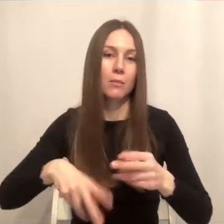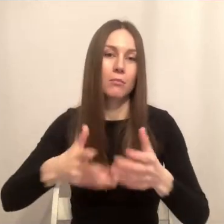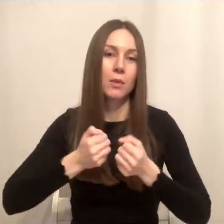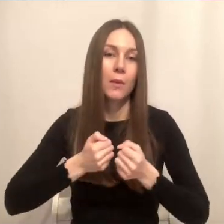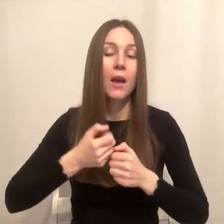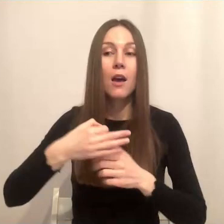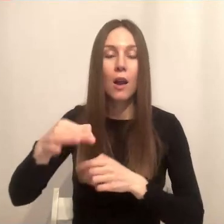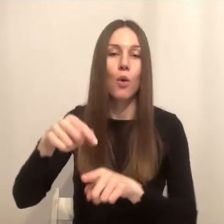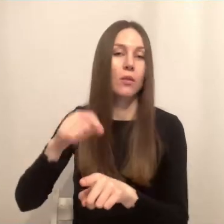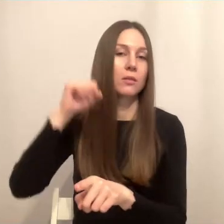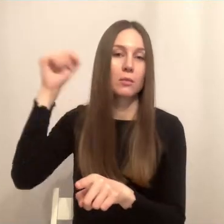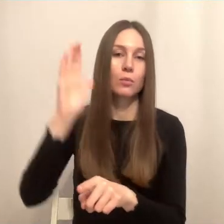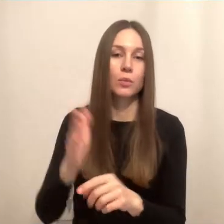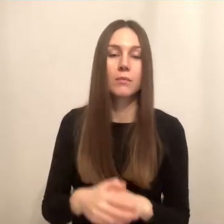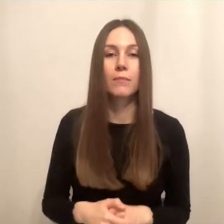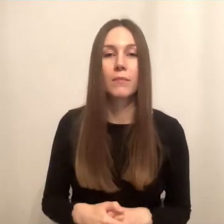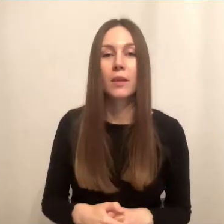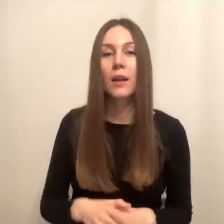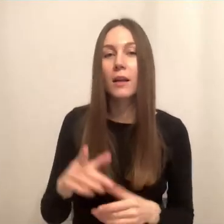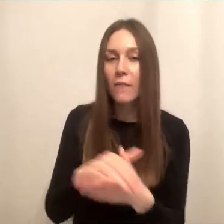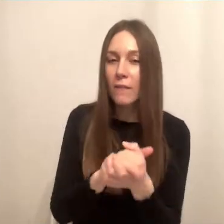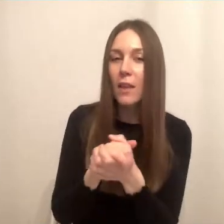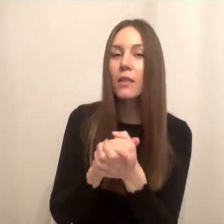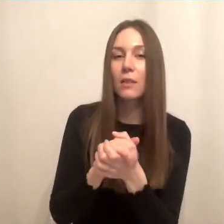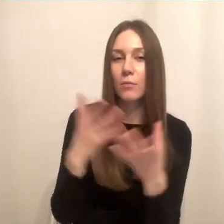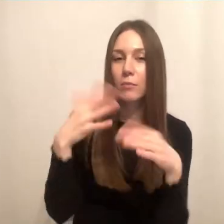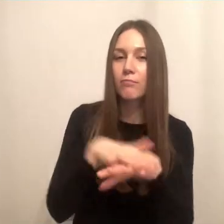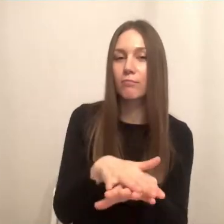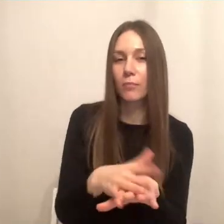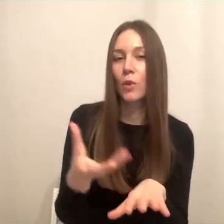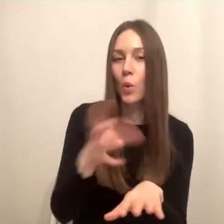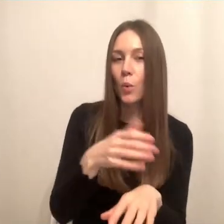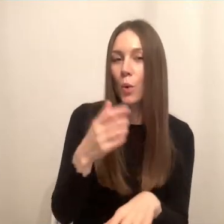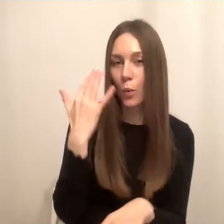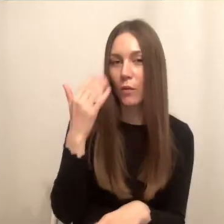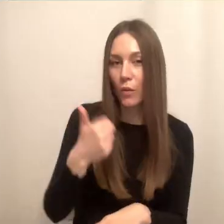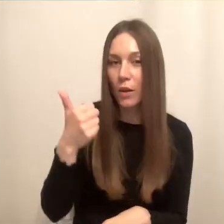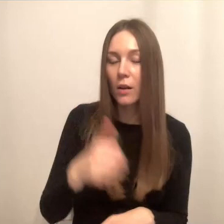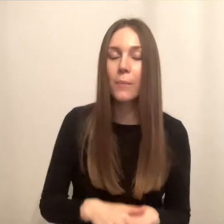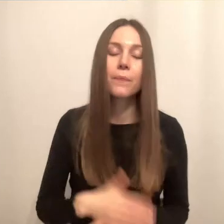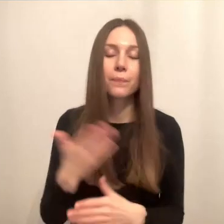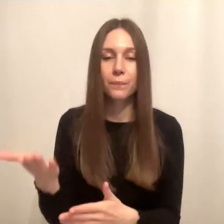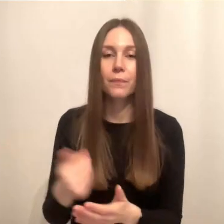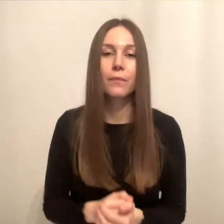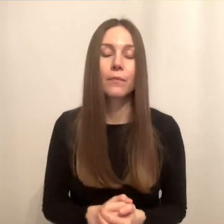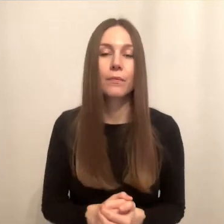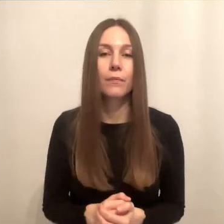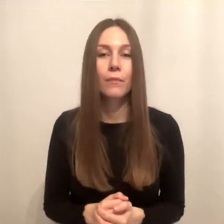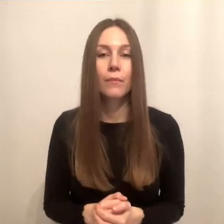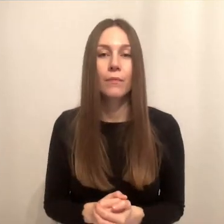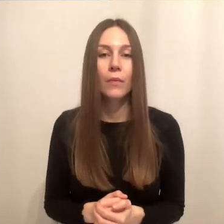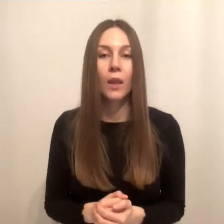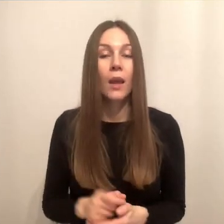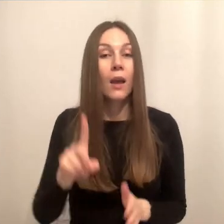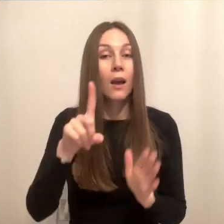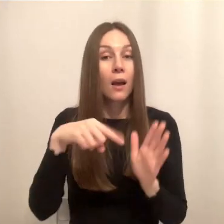laimėtų. Kuo daugiau vienybės ir integralumo jūs manot būtų geriau? Gerai, prašau. Na, kaip klausimas, jeigu